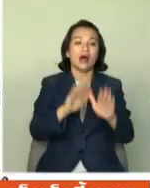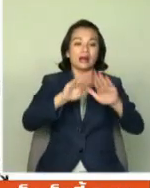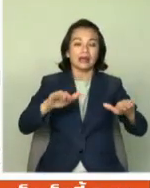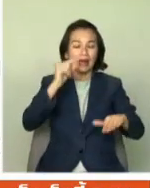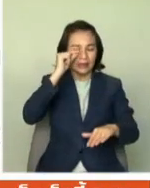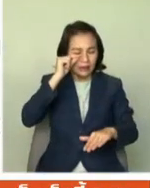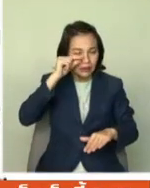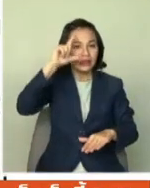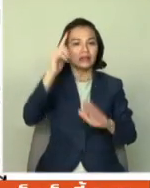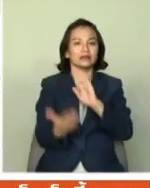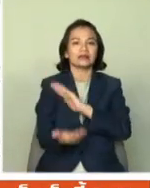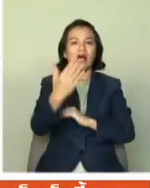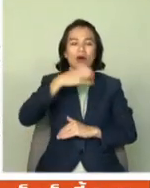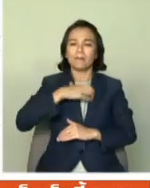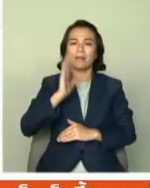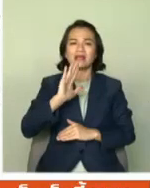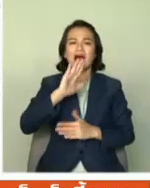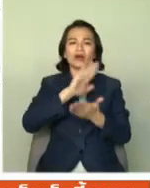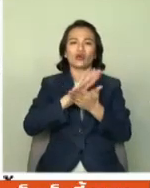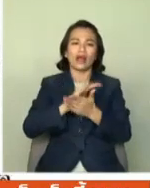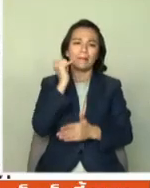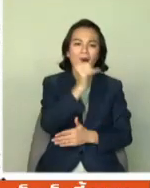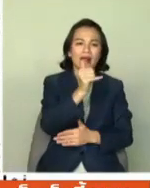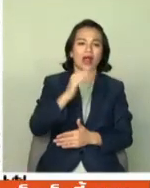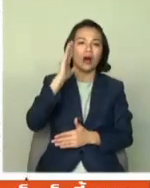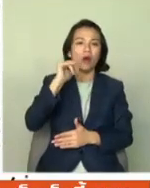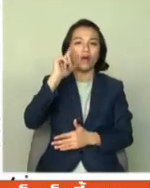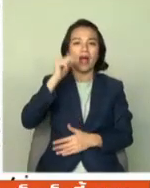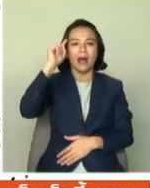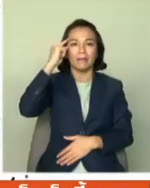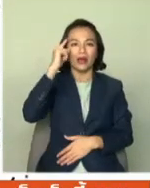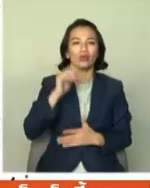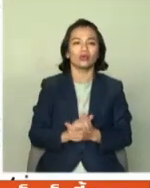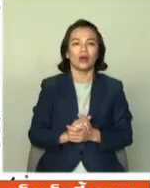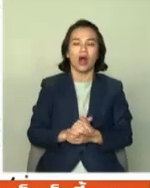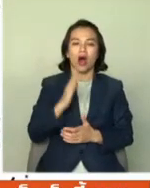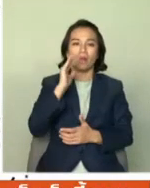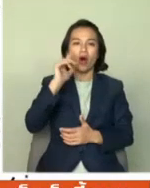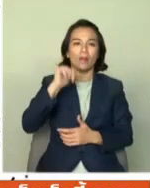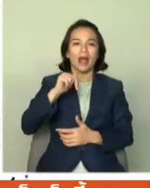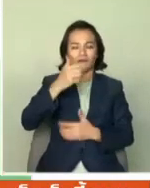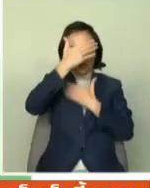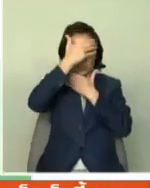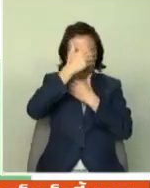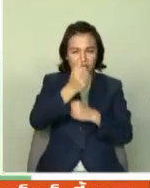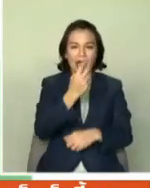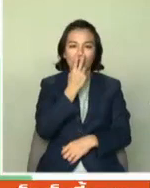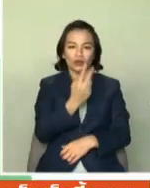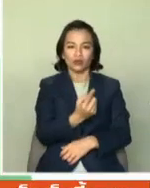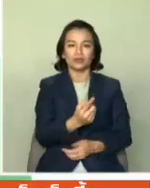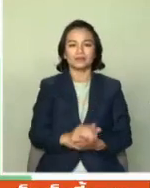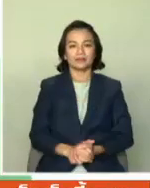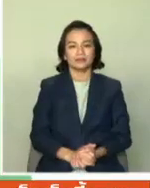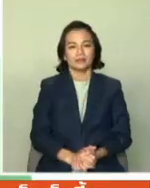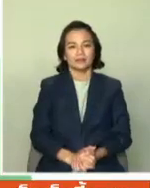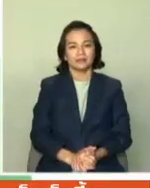ร้องไห้กระจองงอแงไม่อยากไปโรงเรียนพ่อแม่ไม่รู้ไงเพราะฉะนั้นหลังจากนี้ต่อไปพ่อแม่ต้องใส่ใจลูกมากขึ้นเหมือนกรณีนี้เป็นตัวอย่างนั่นเ